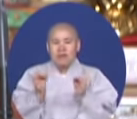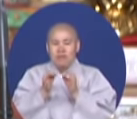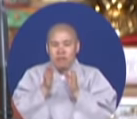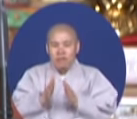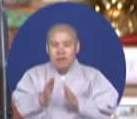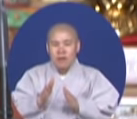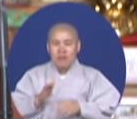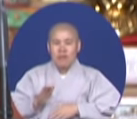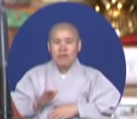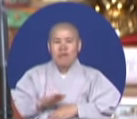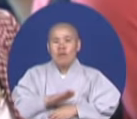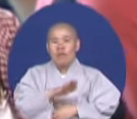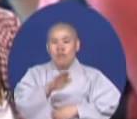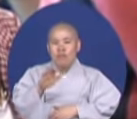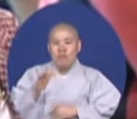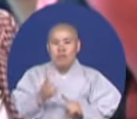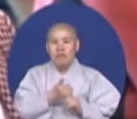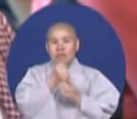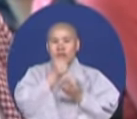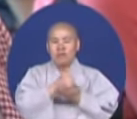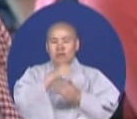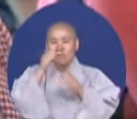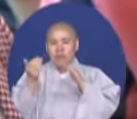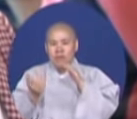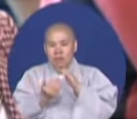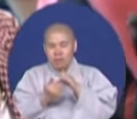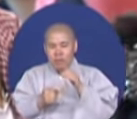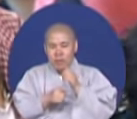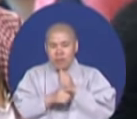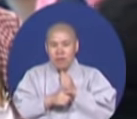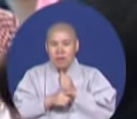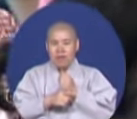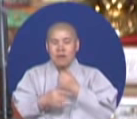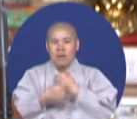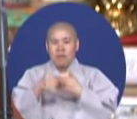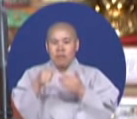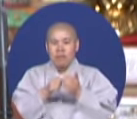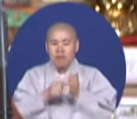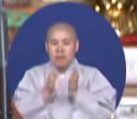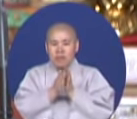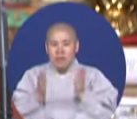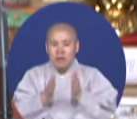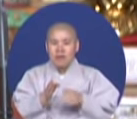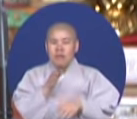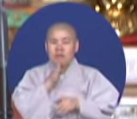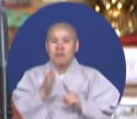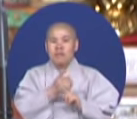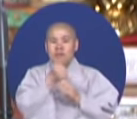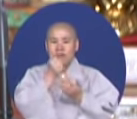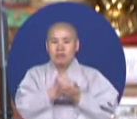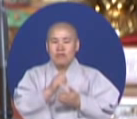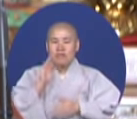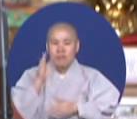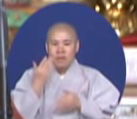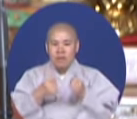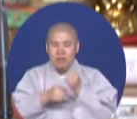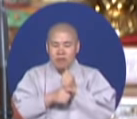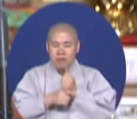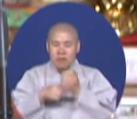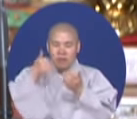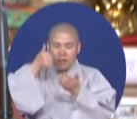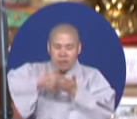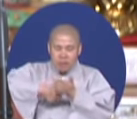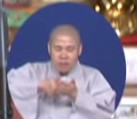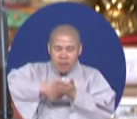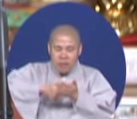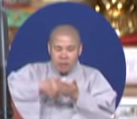순간에 우리도 성불하는 거다. 발심이 성불이니까. 그래서 부처님께 그런 예배 한번